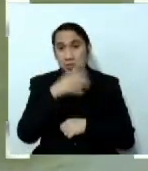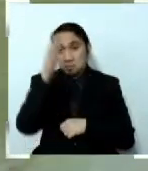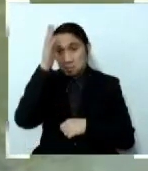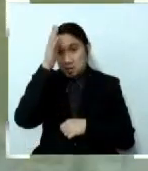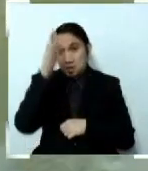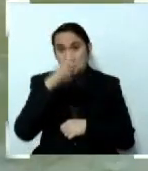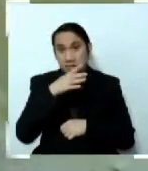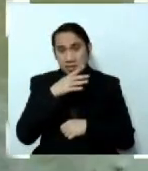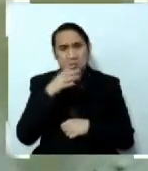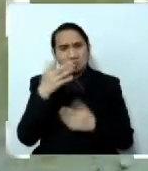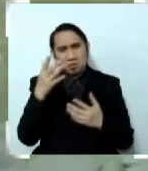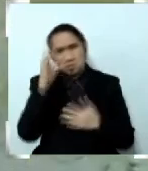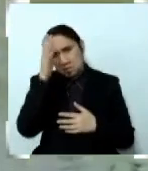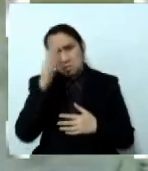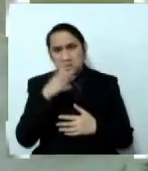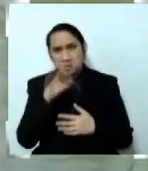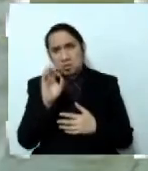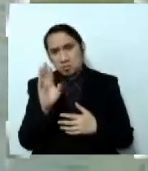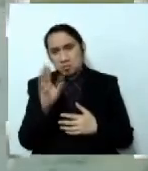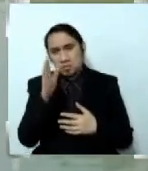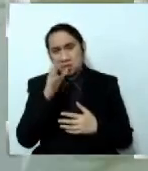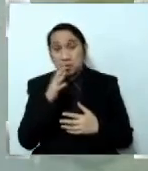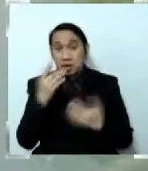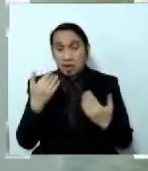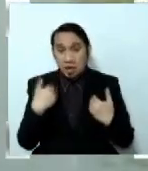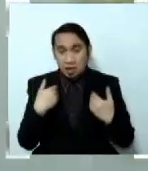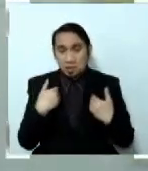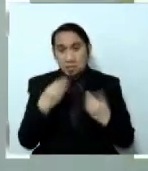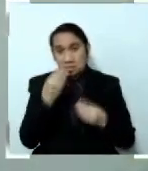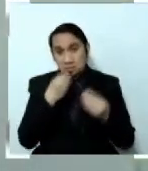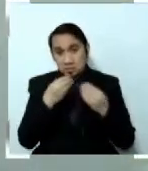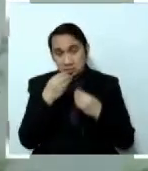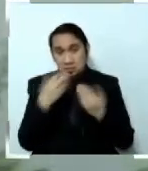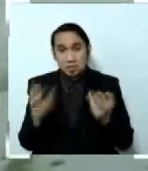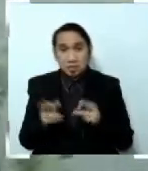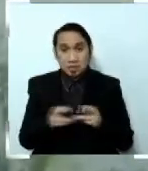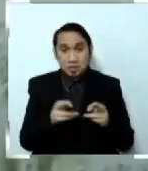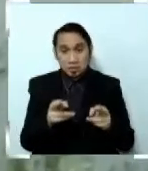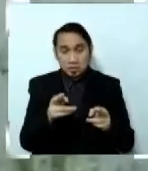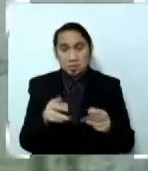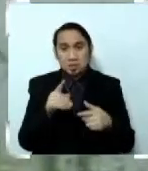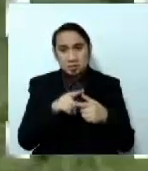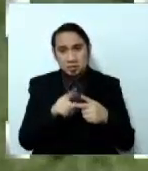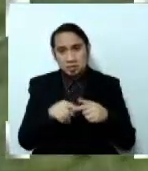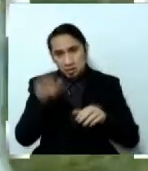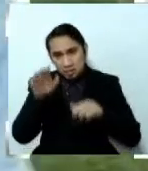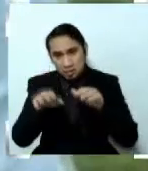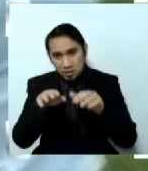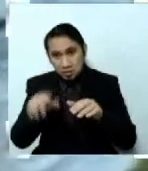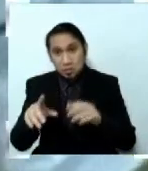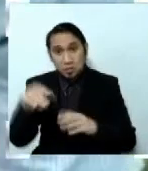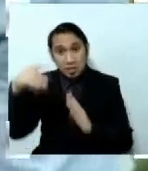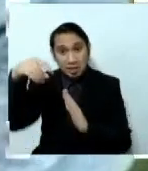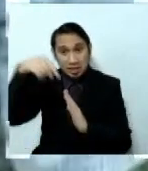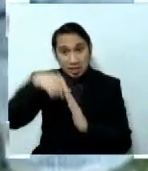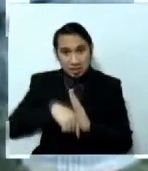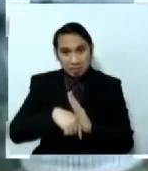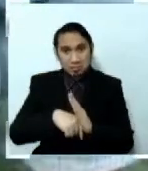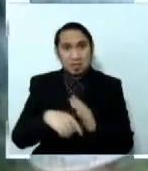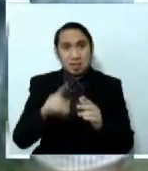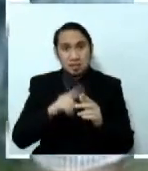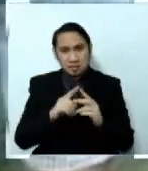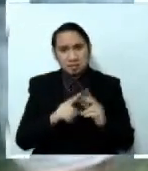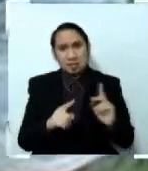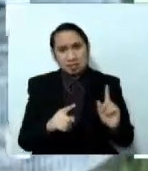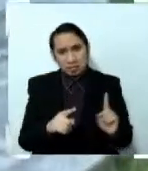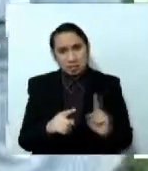nagkayayaang mag-picnic at maligo sa ilog. Nagpunta raw noon sa malalim na bahagi ng ilog ang isa sa kanila kaya sinundan ng isa pa nilang kasama